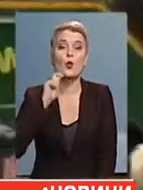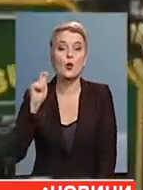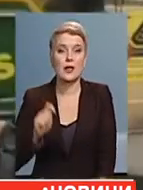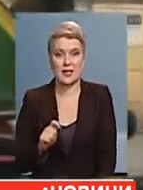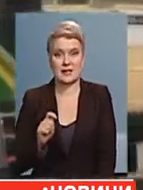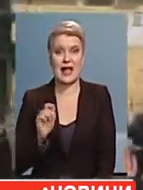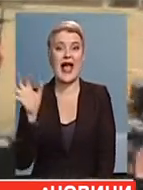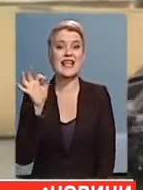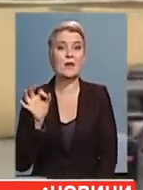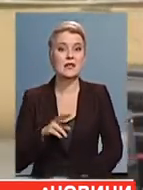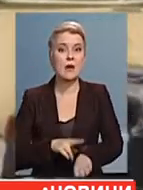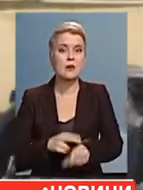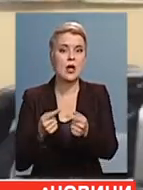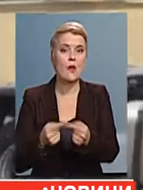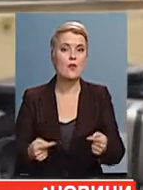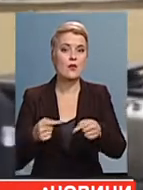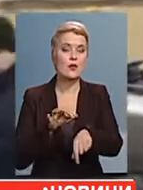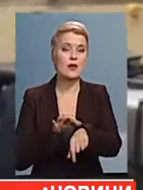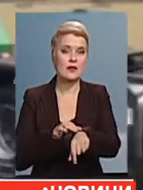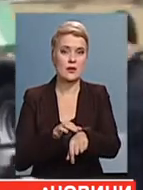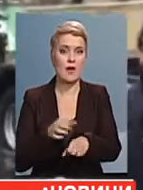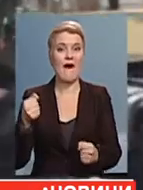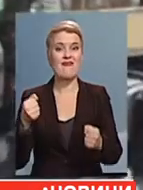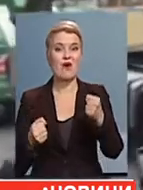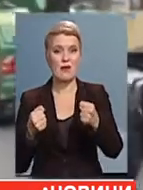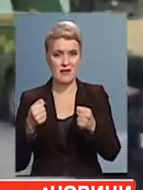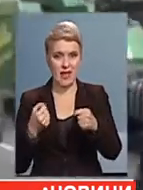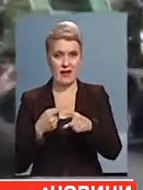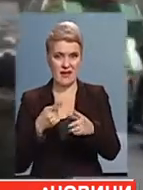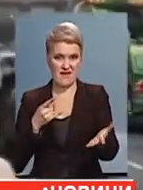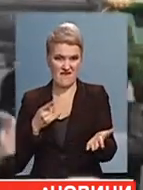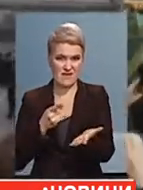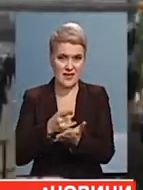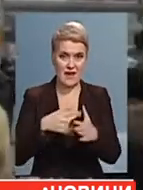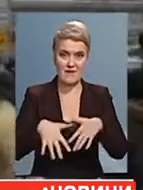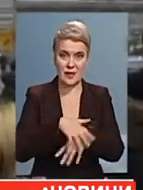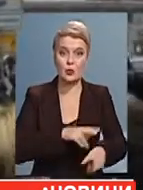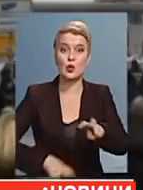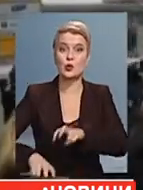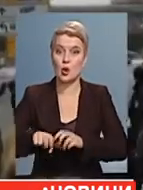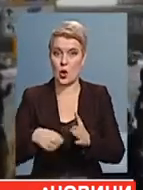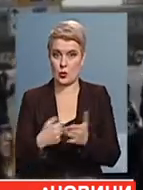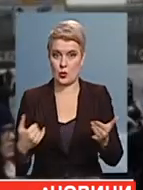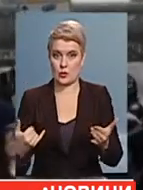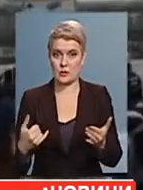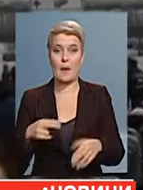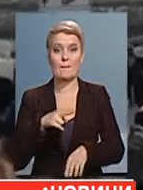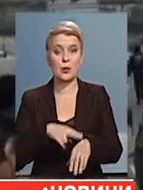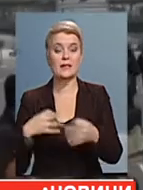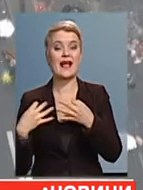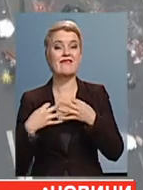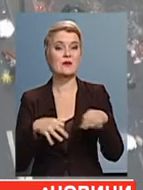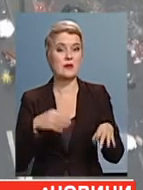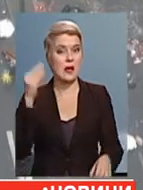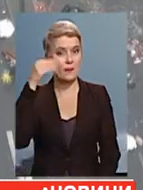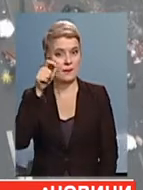зараз ідентифікує тіло. Водія, який в'їхав вантажівкою в натовп, досі шукають. Напередодні поліцейські відпустили єдиного підозрюваного.